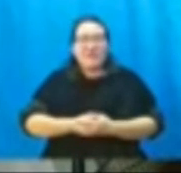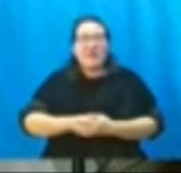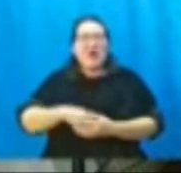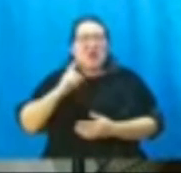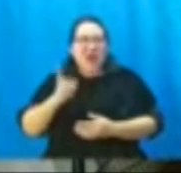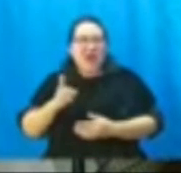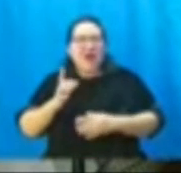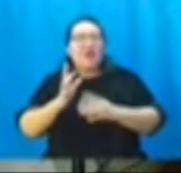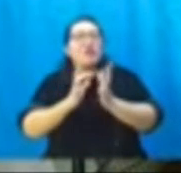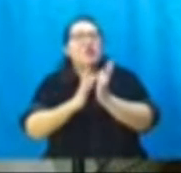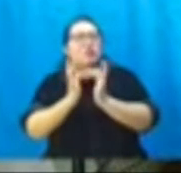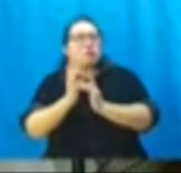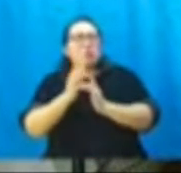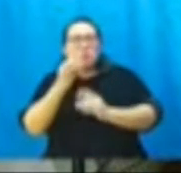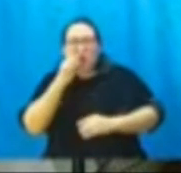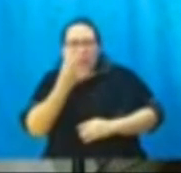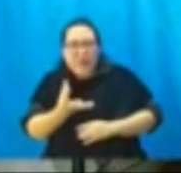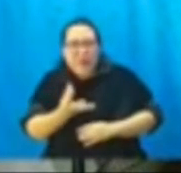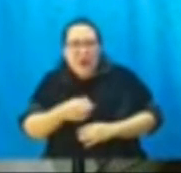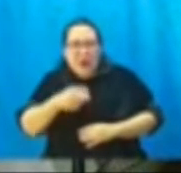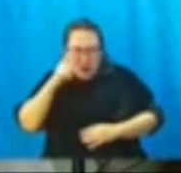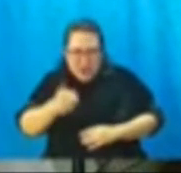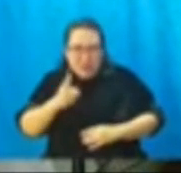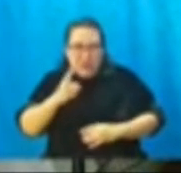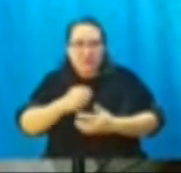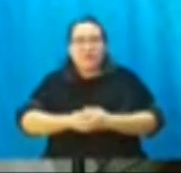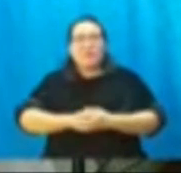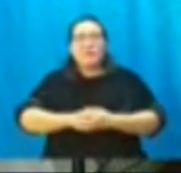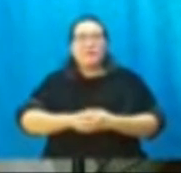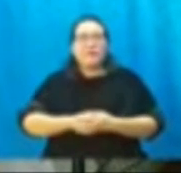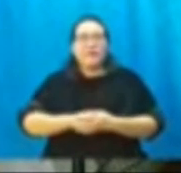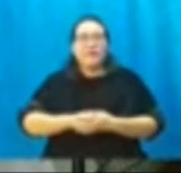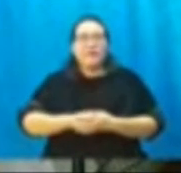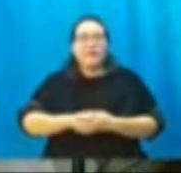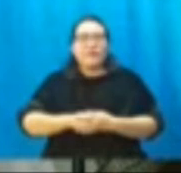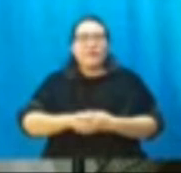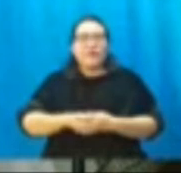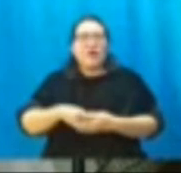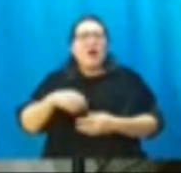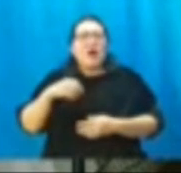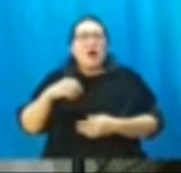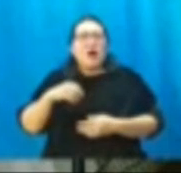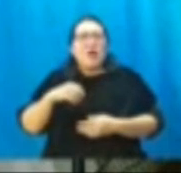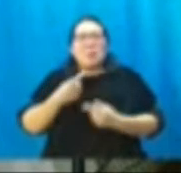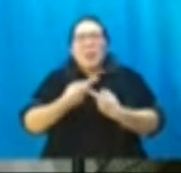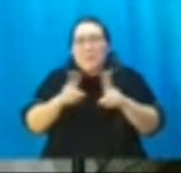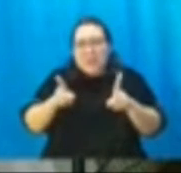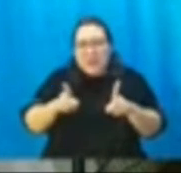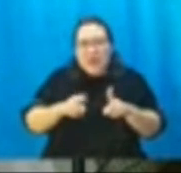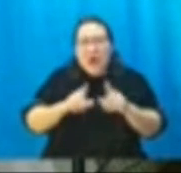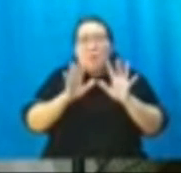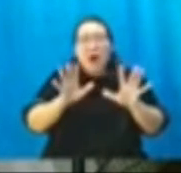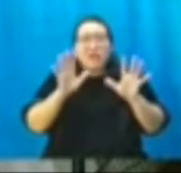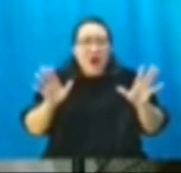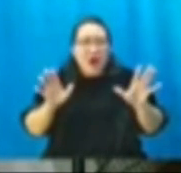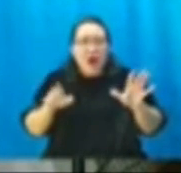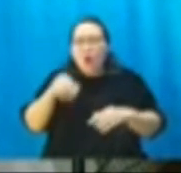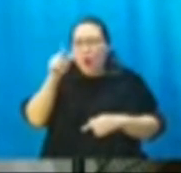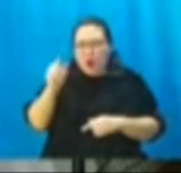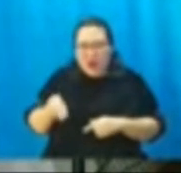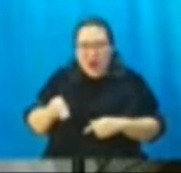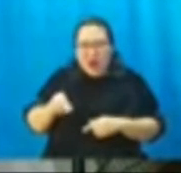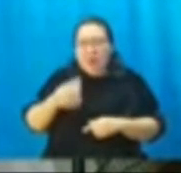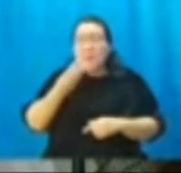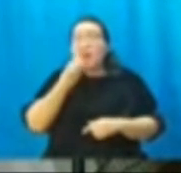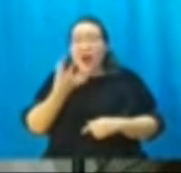kata mereka Hai yang lain Bilang ini dia itu kan hanya anak dari Yusuf tukang kayu